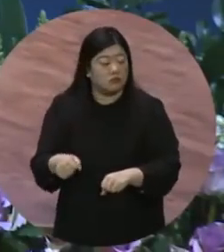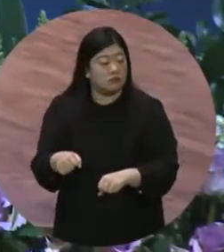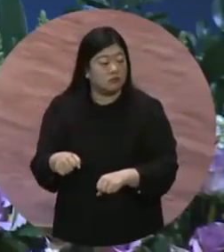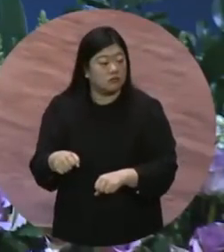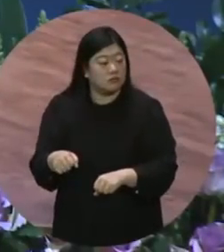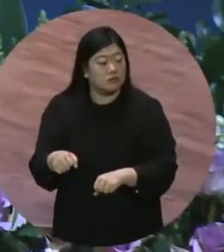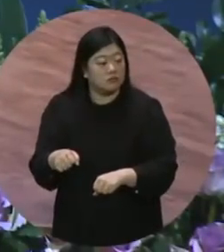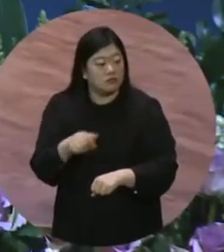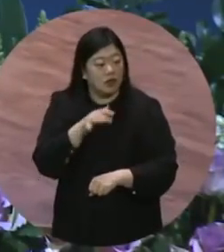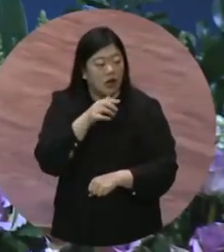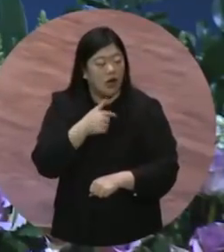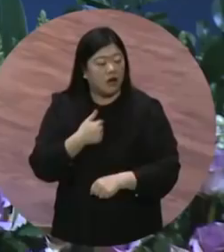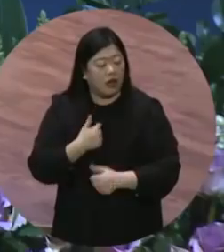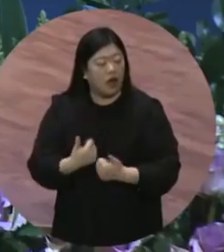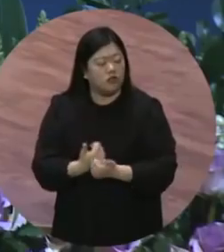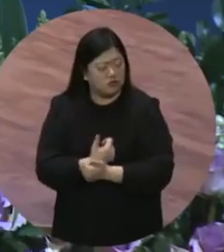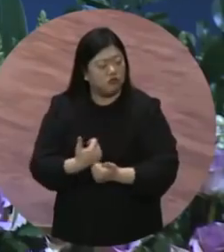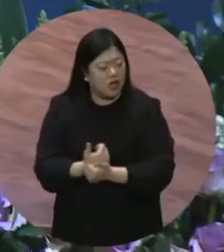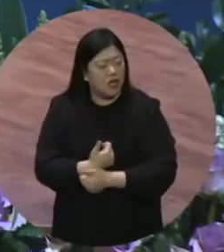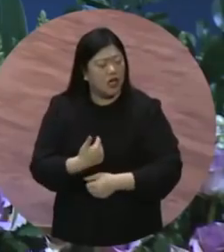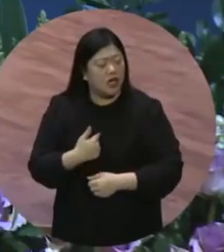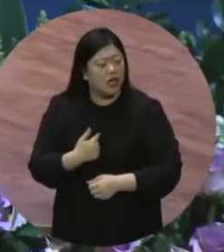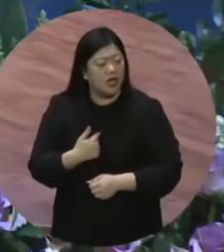나는 그때 느꼈구나. 아, 아저씨구나.